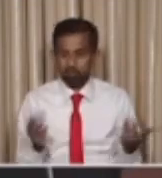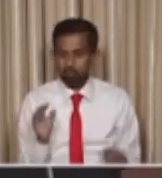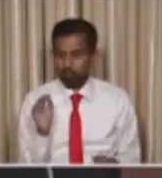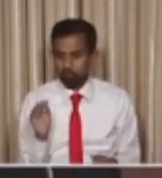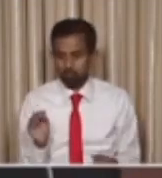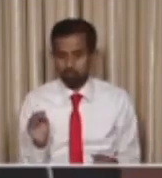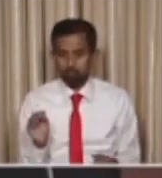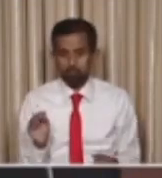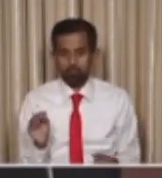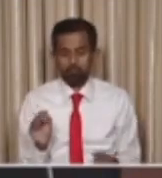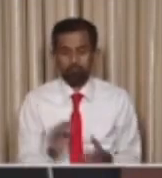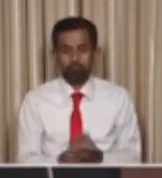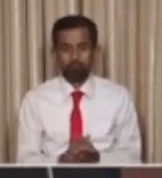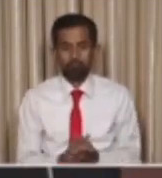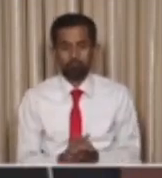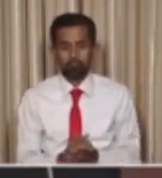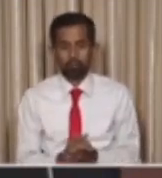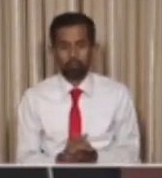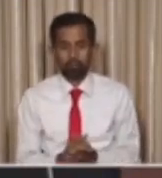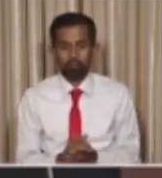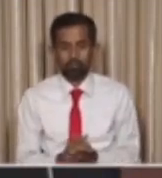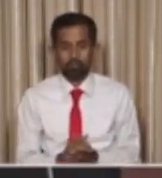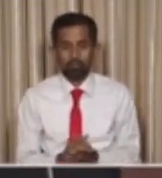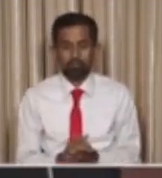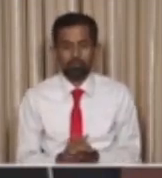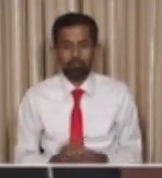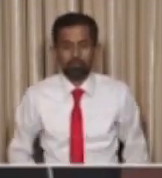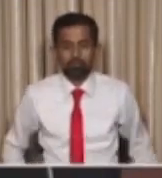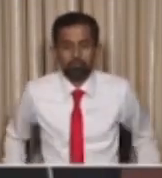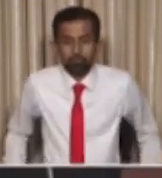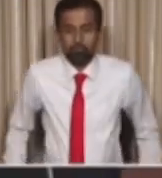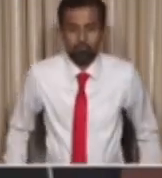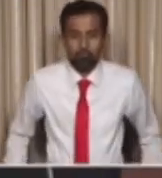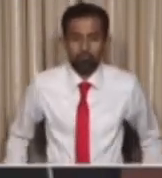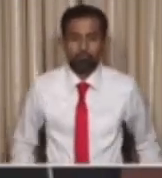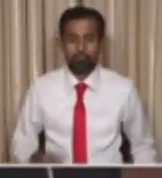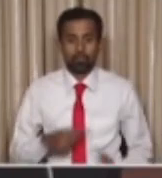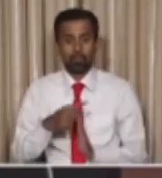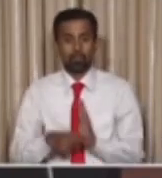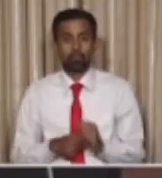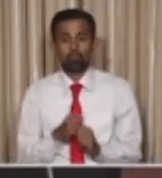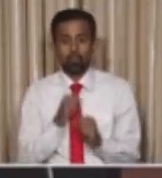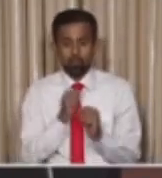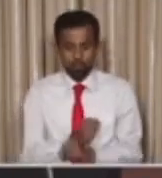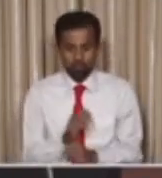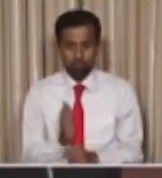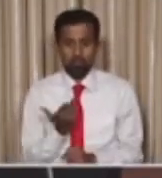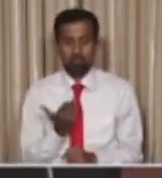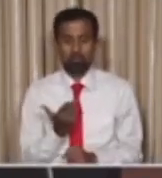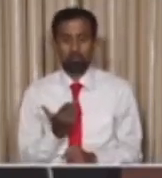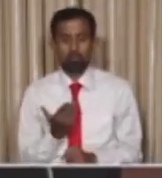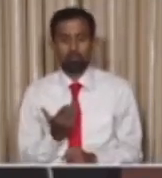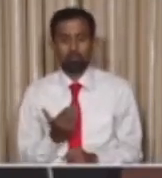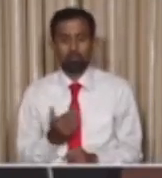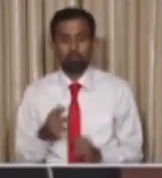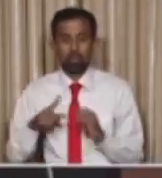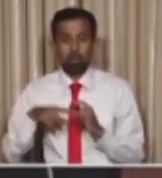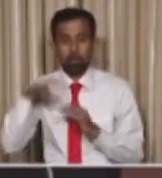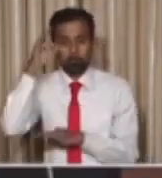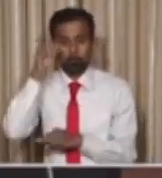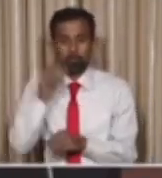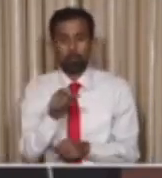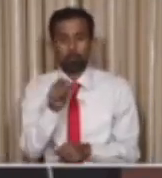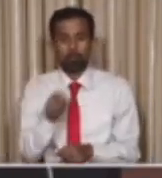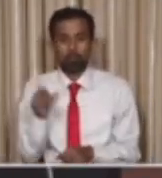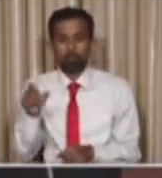කරන්න ගන්න මම. මම එලාව ටිකක් ගන්න අයියා ටයිම්. රට බං කළොත් කරමු නිසා තමයි අද විශ්වවිද්‍යාල